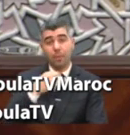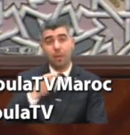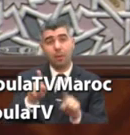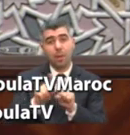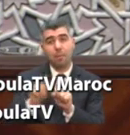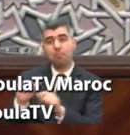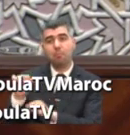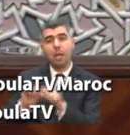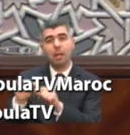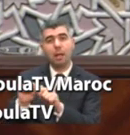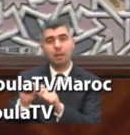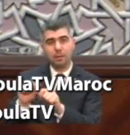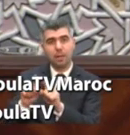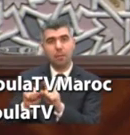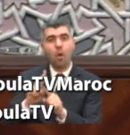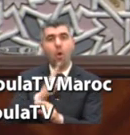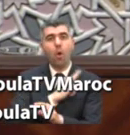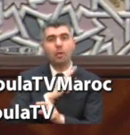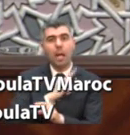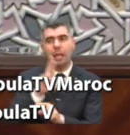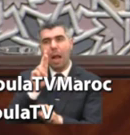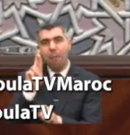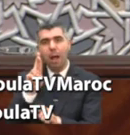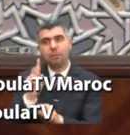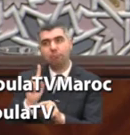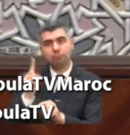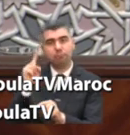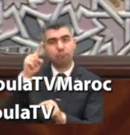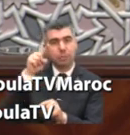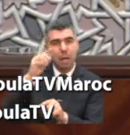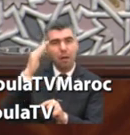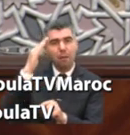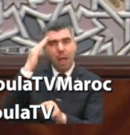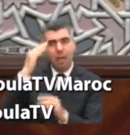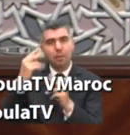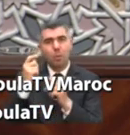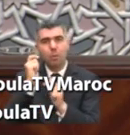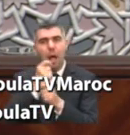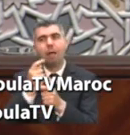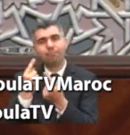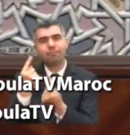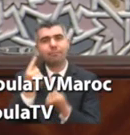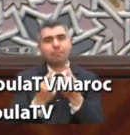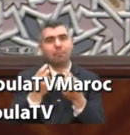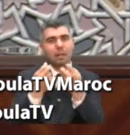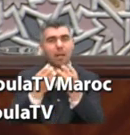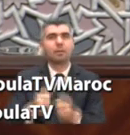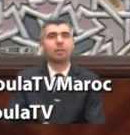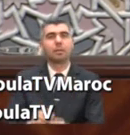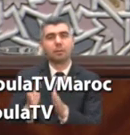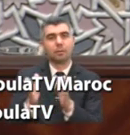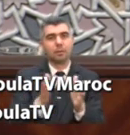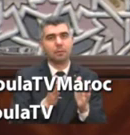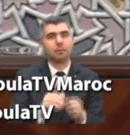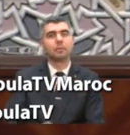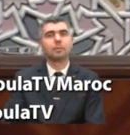الحركة الانتقالية للسيدات والسادة النواب المحترمين من المجموعة النيابية للتقدم والاشتراكية. تفضل السيد الرئيس.